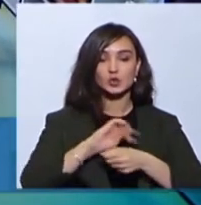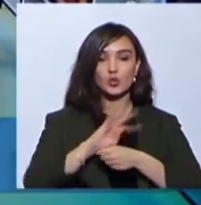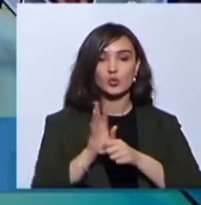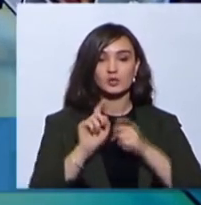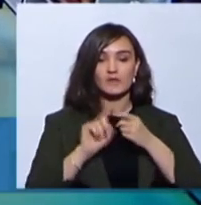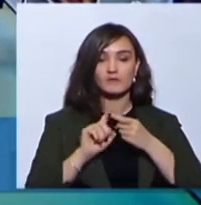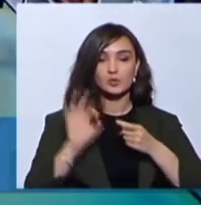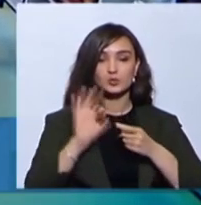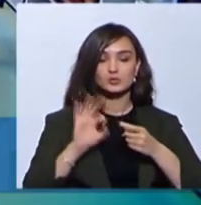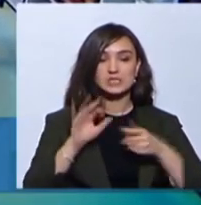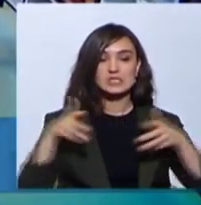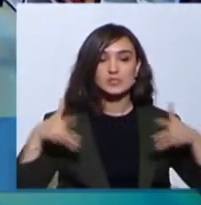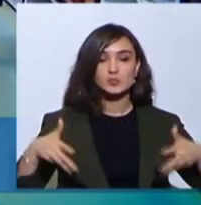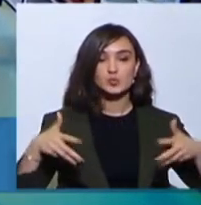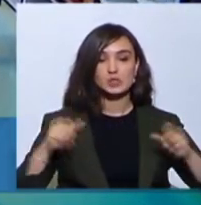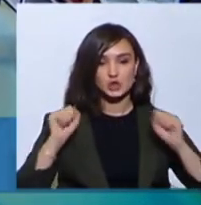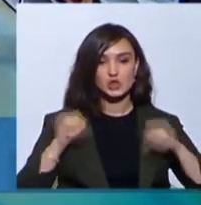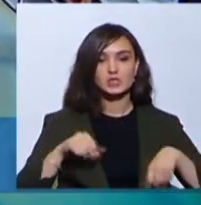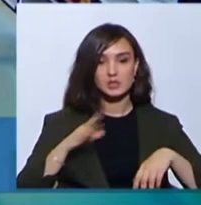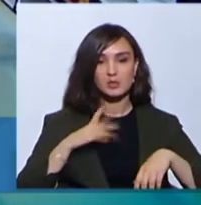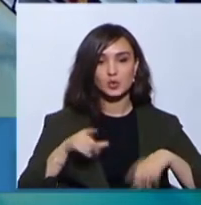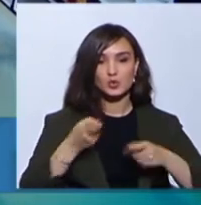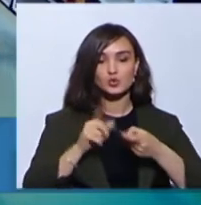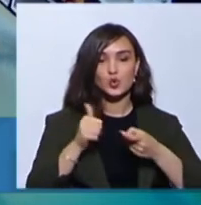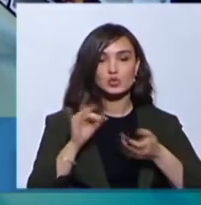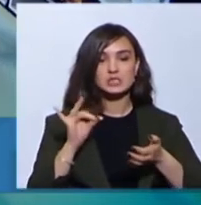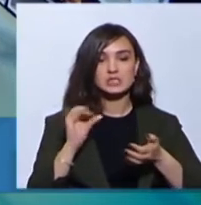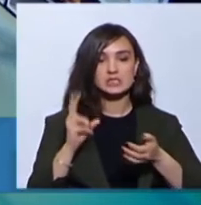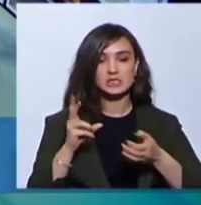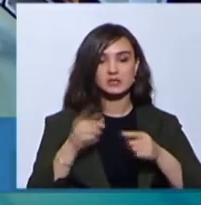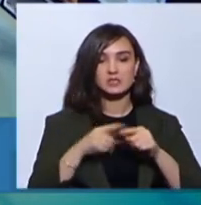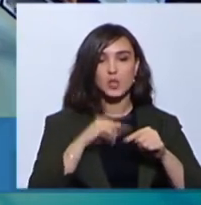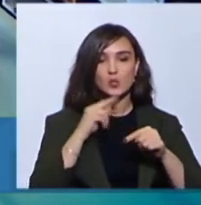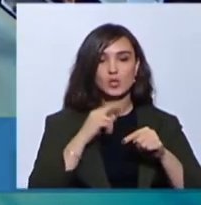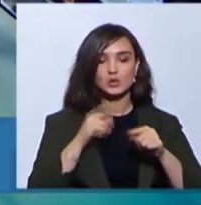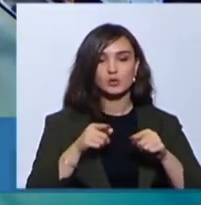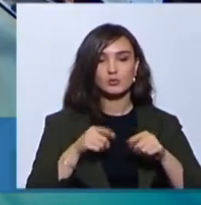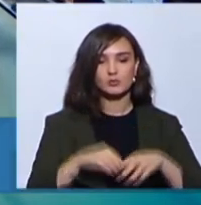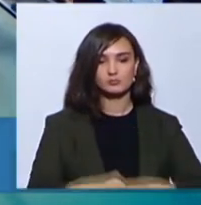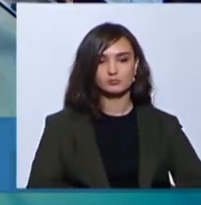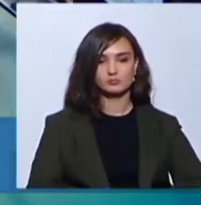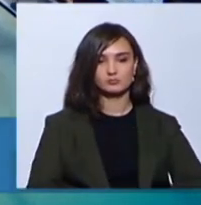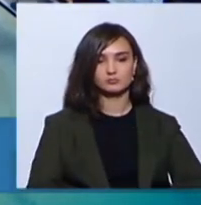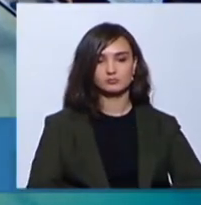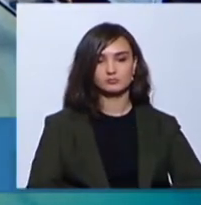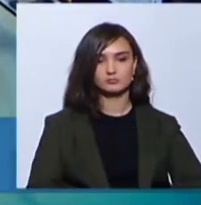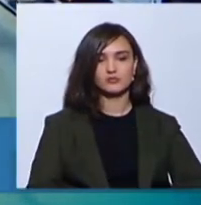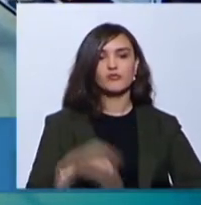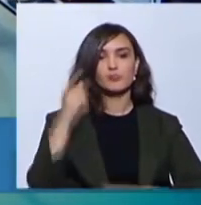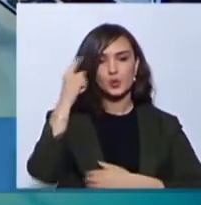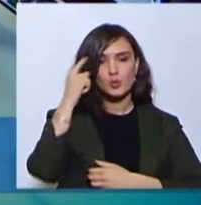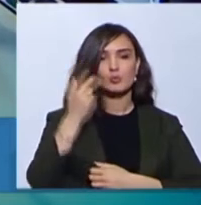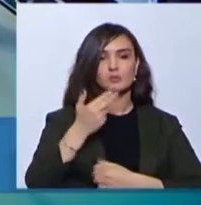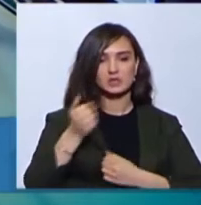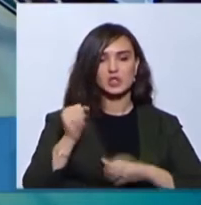კორონავირუსზე ვლაპარაკობთ, სიმსუქნე შეიძლება განვიხილოთ როგორც საყურადღებო სფერო? ფიქრობ, რომ დიახ,